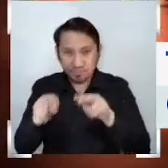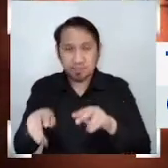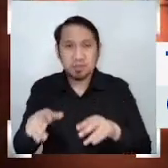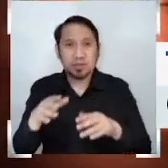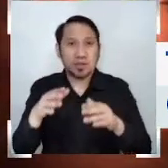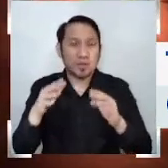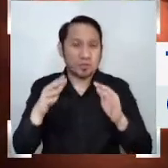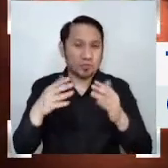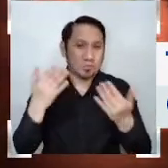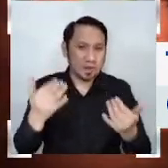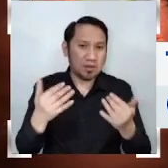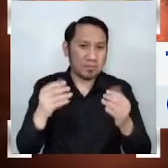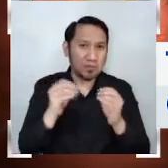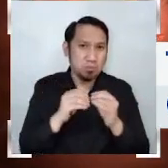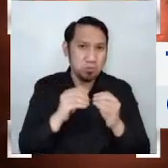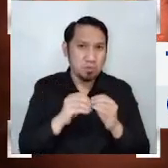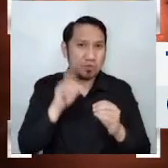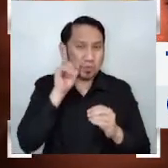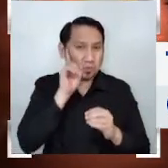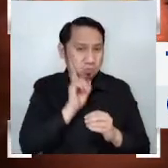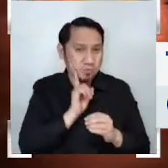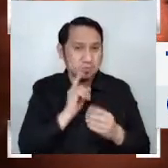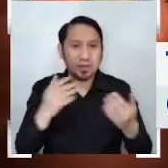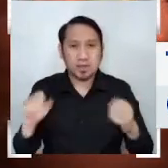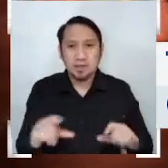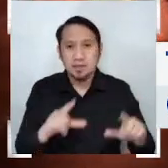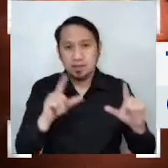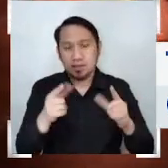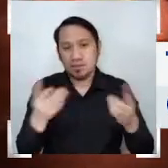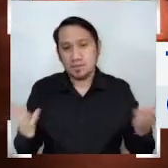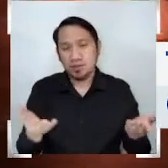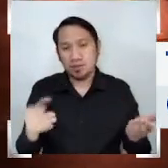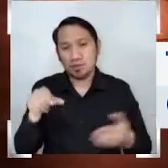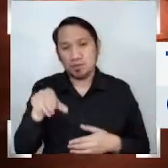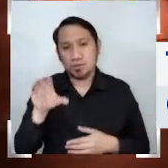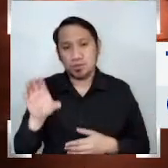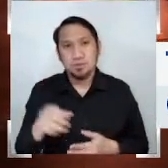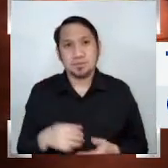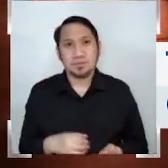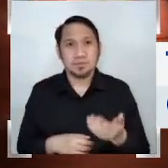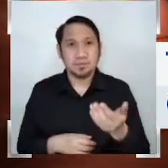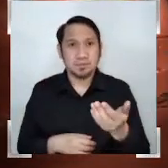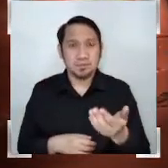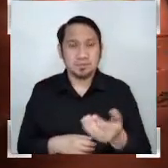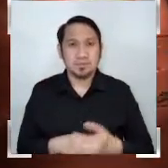papasok nitong San Mateo. Live mula rito sa Quezon City, ako si Nico Wahe, ang inyong saksi.